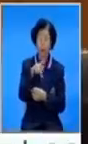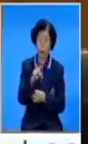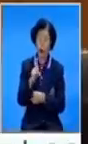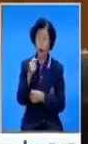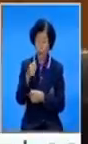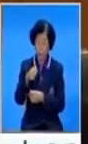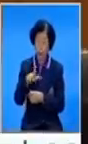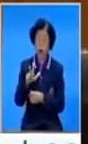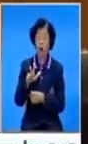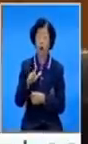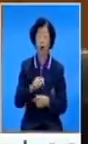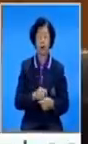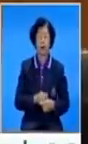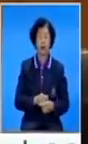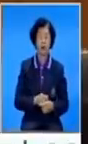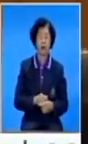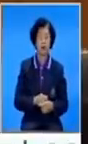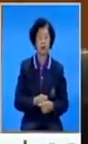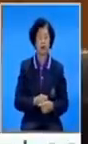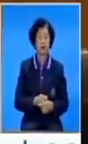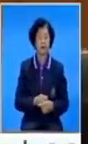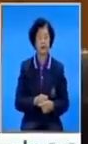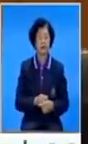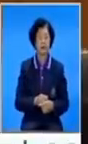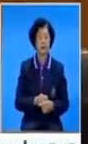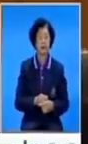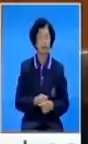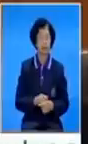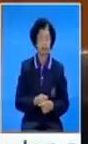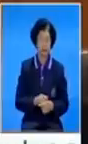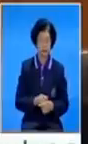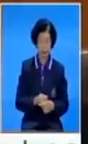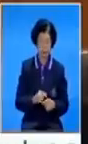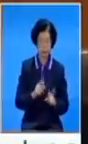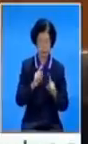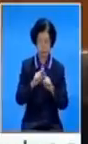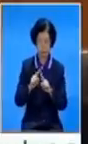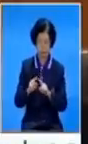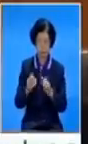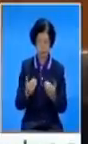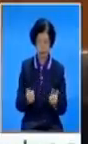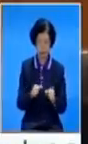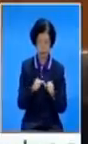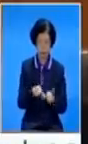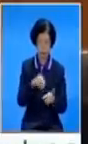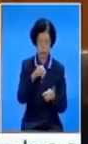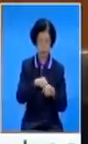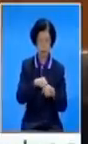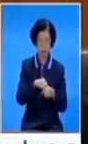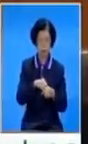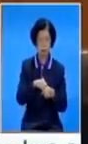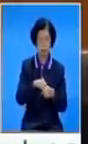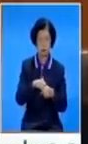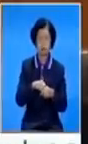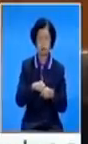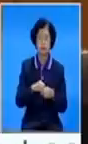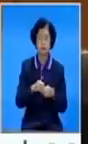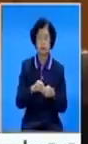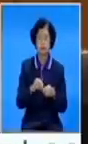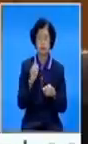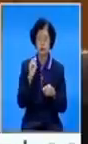แบบไหนธนาคารร้านทองทำไงโรงรับจำนำทำไงเหล่านี้ครับจะอยู่ในหัวข้อนั้นนะครับตอบไปเลย